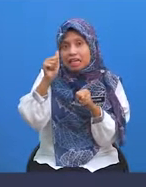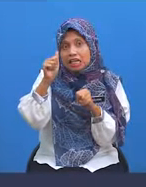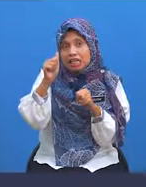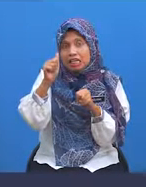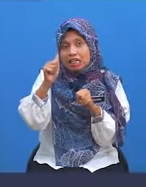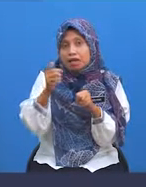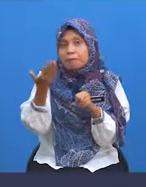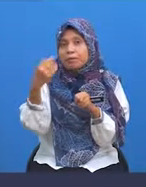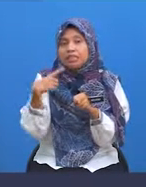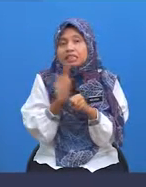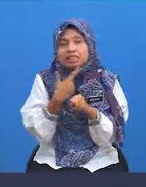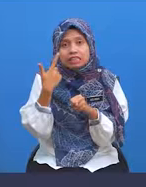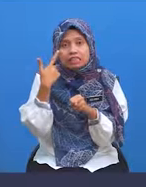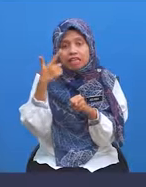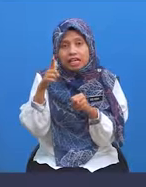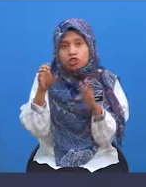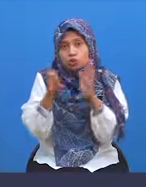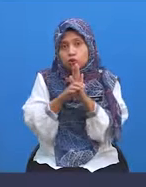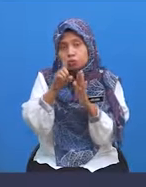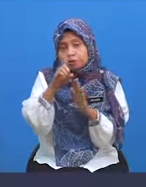Mari kita lihat contoh 1.